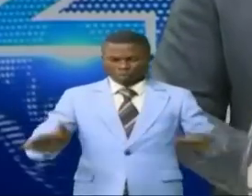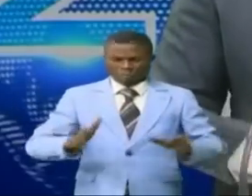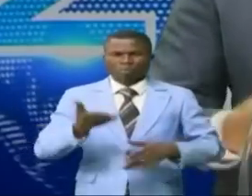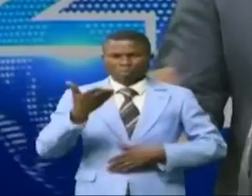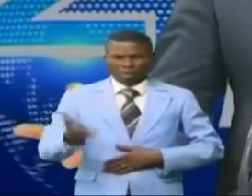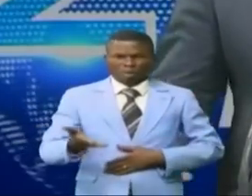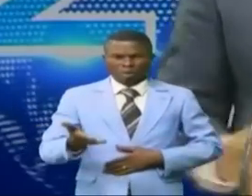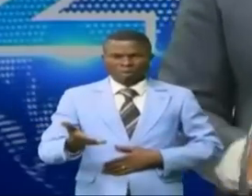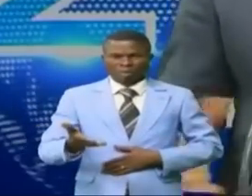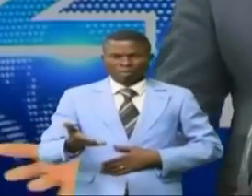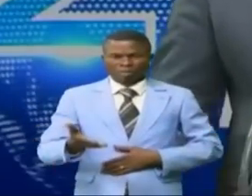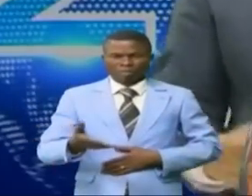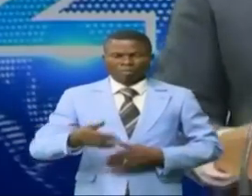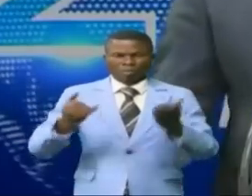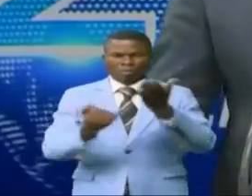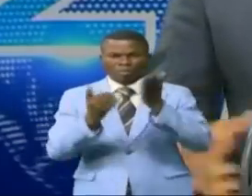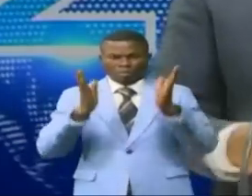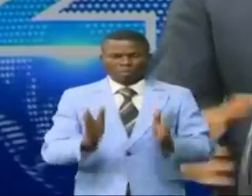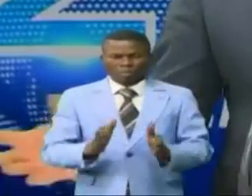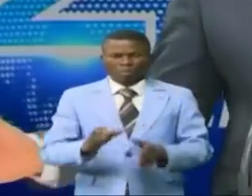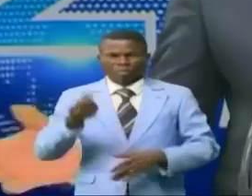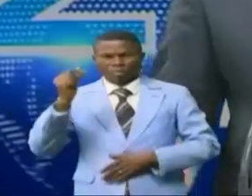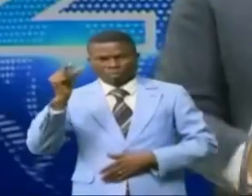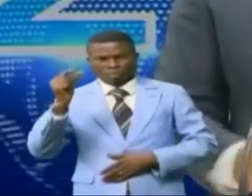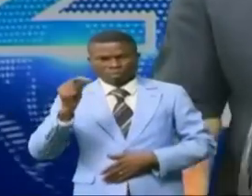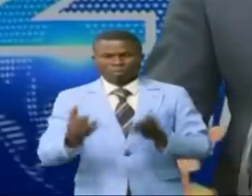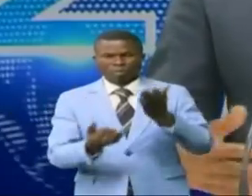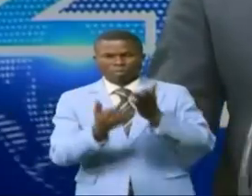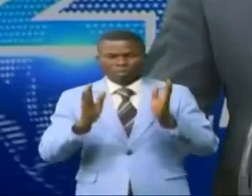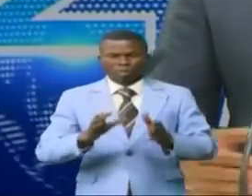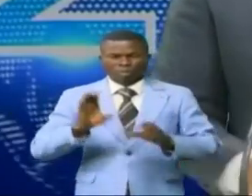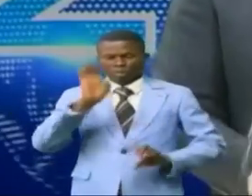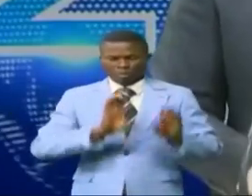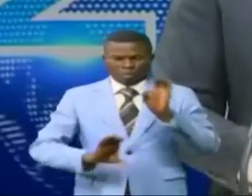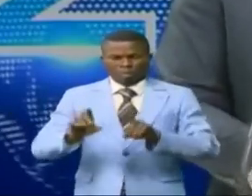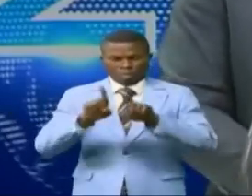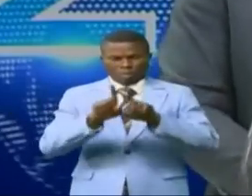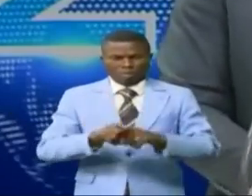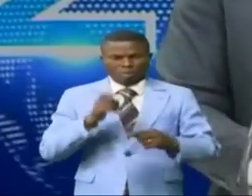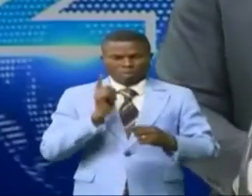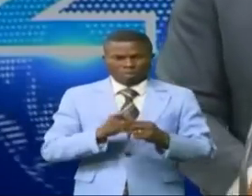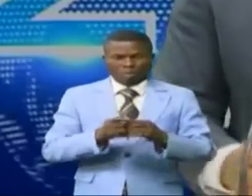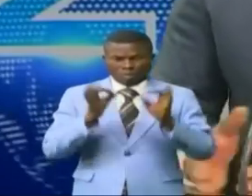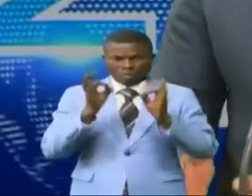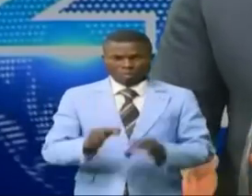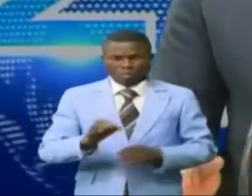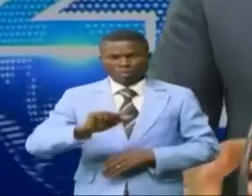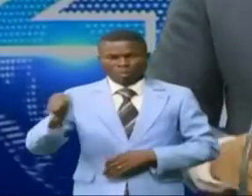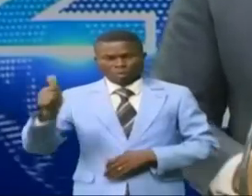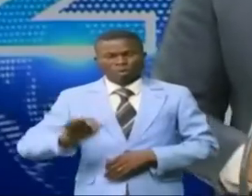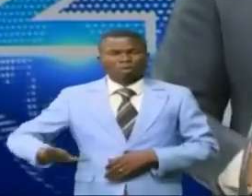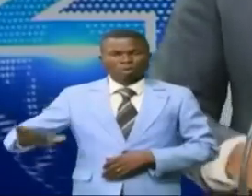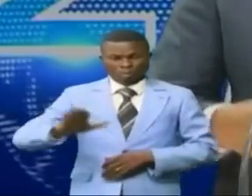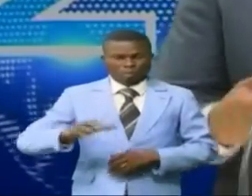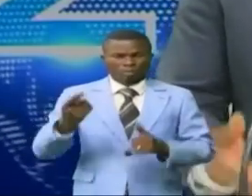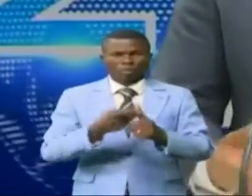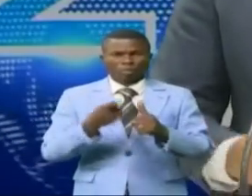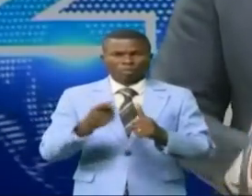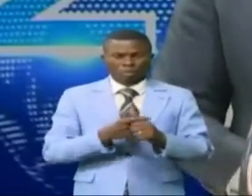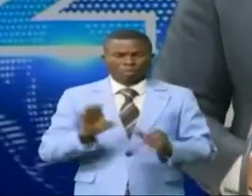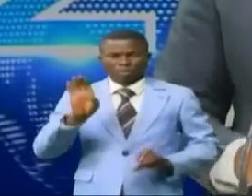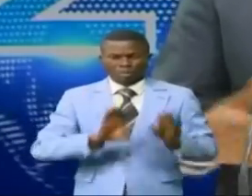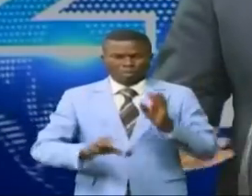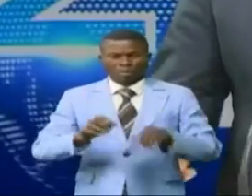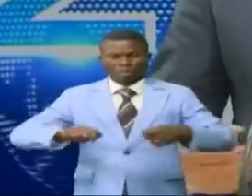compétences, des ingénieurs en mine, en chimie, en métallurgie. Tandis que sur d'autres maillons, notamment la chimie de